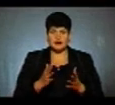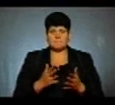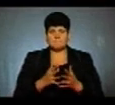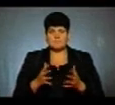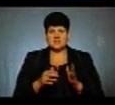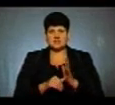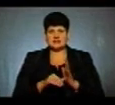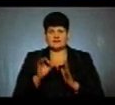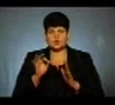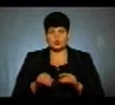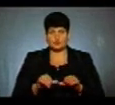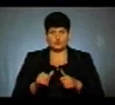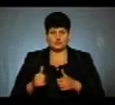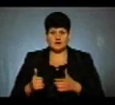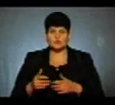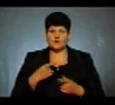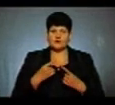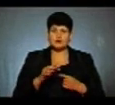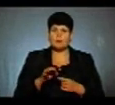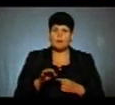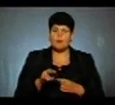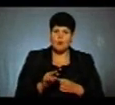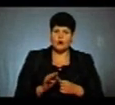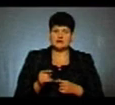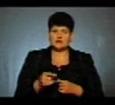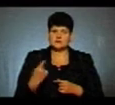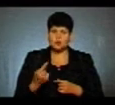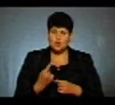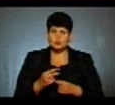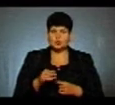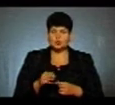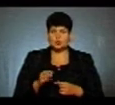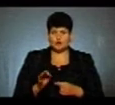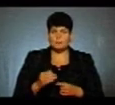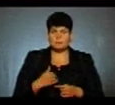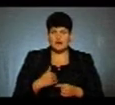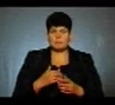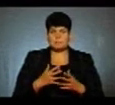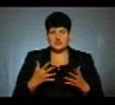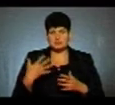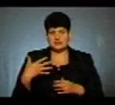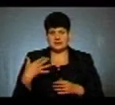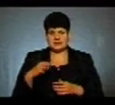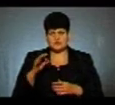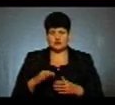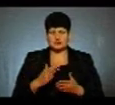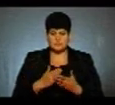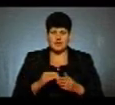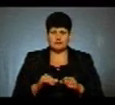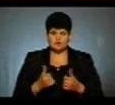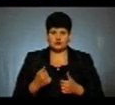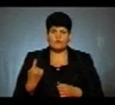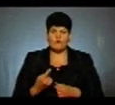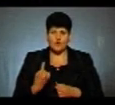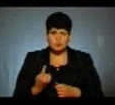60% розлучень. Якщо говорити по Тернопільській області, то ми більше, ніж 50% маємо розлучені у